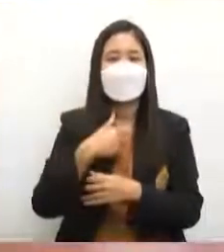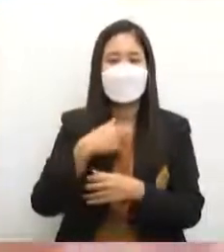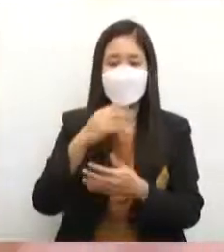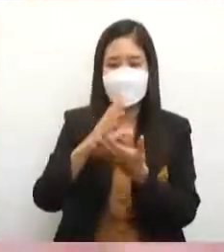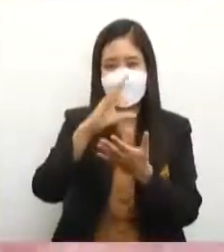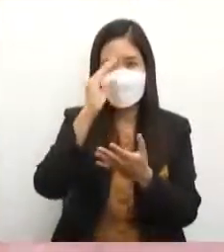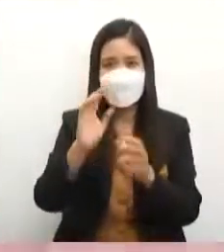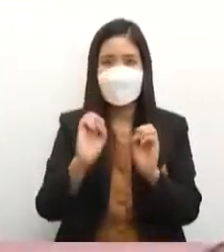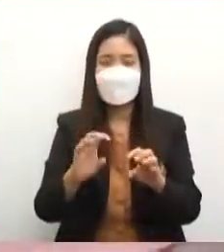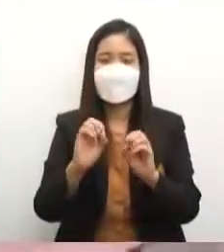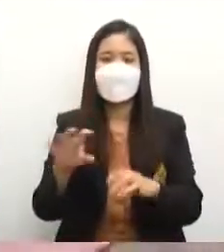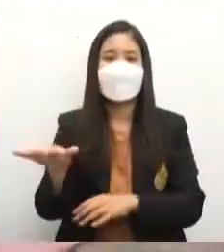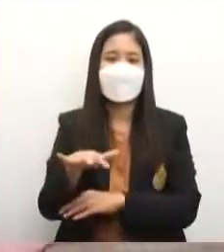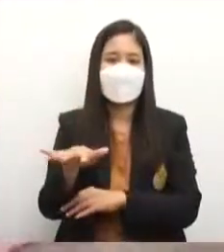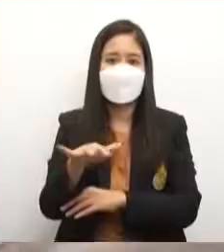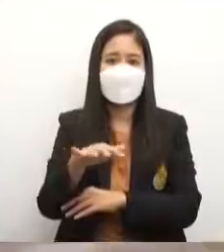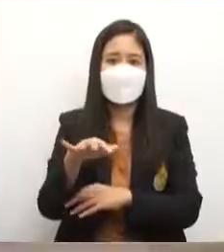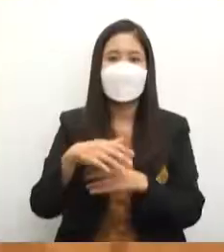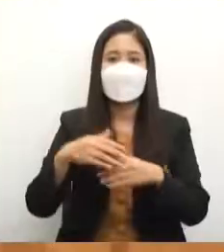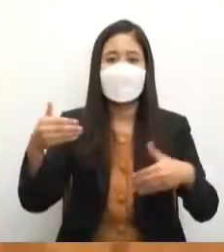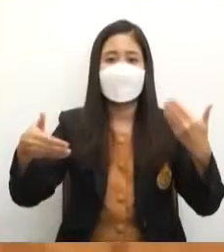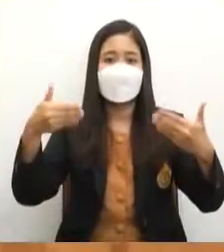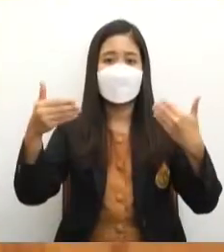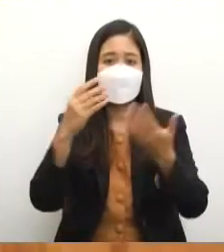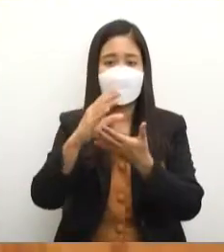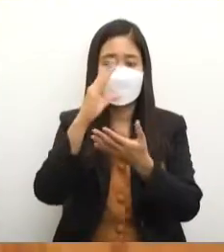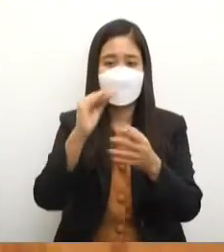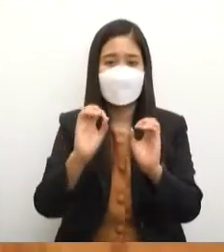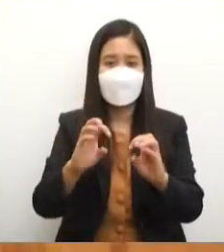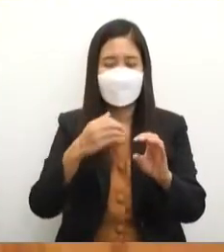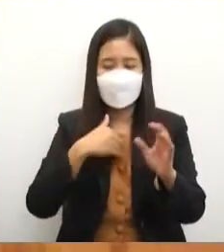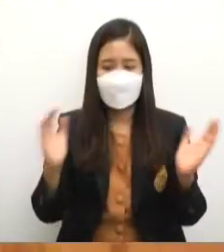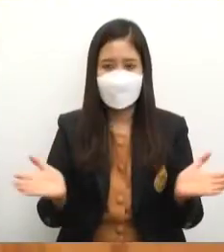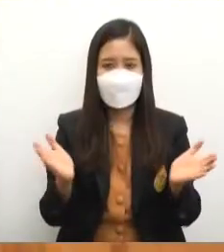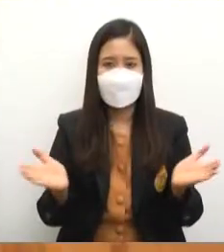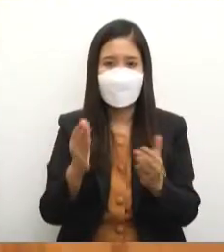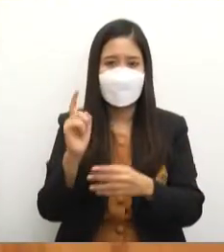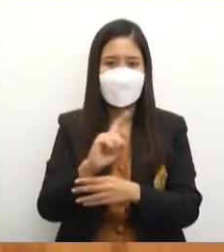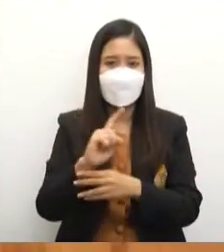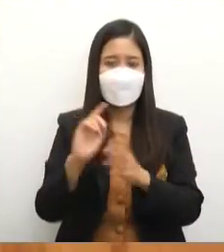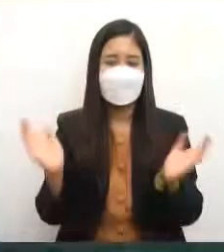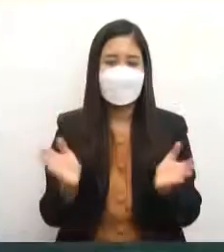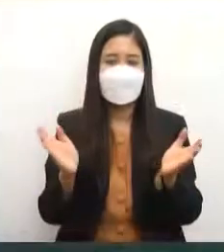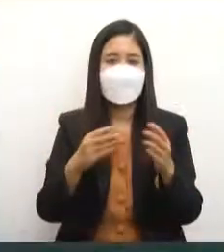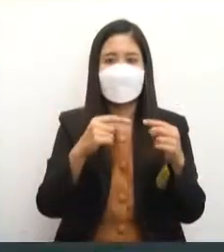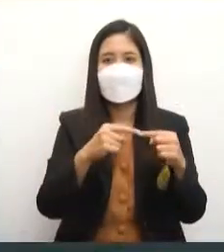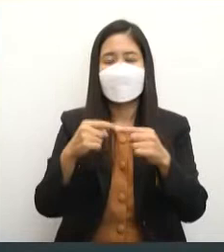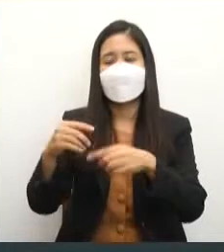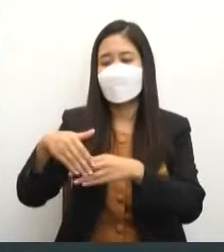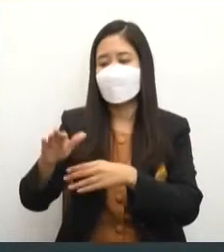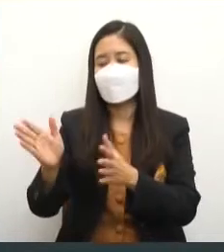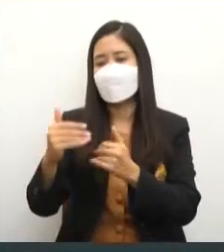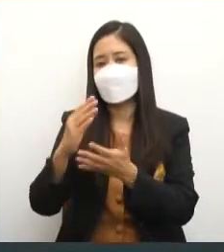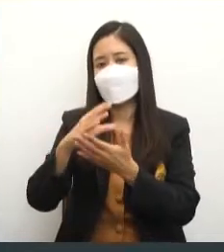ปกติแล้วก็กิจกรรมตอนเย็นเราจะมีการส่งเสริมเป็นกิจกรรมเสริมนอกห้องเรียน